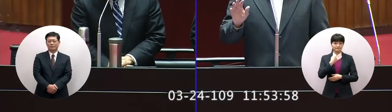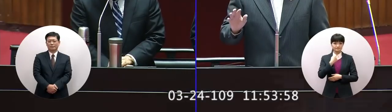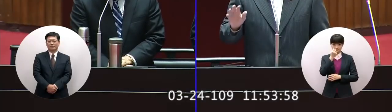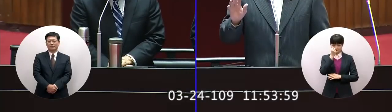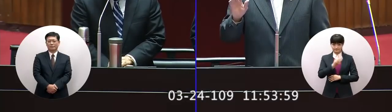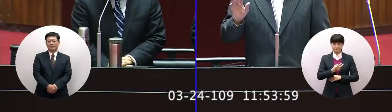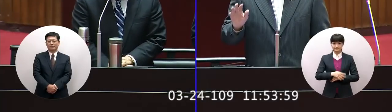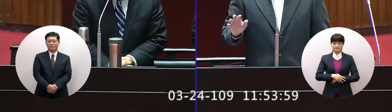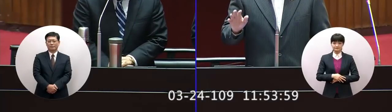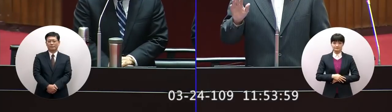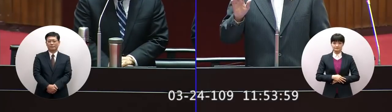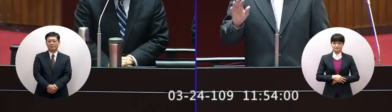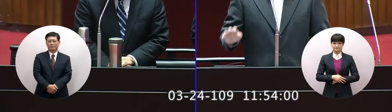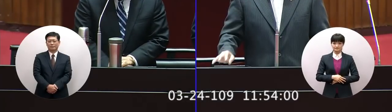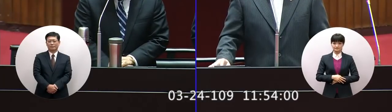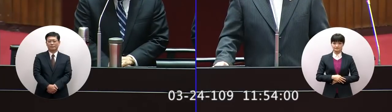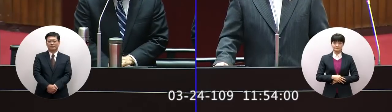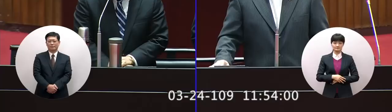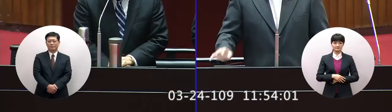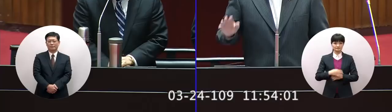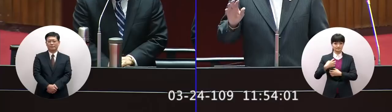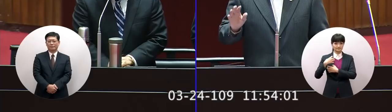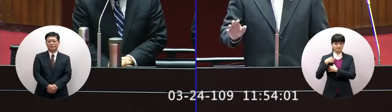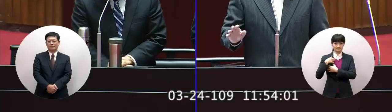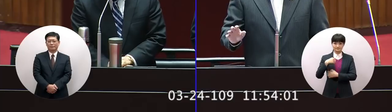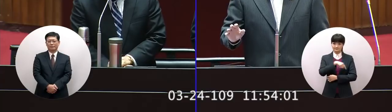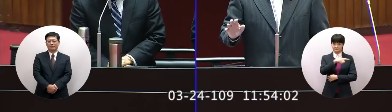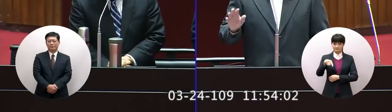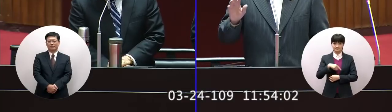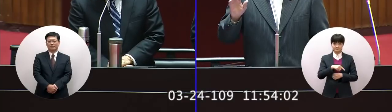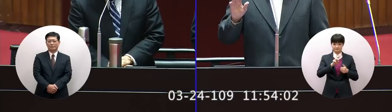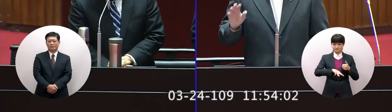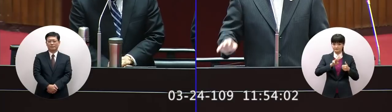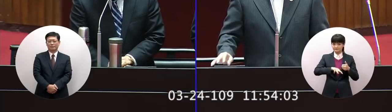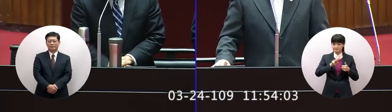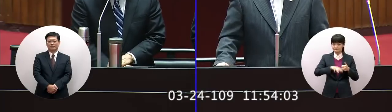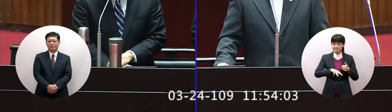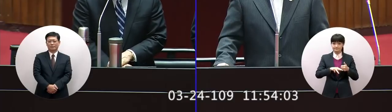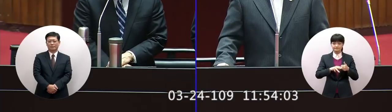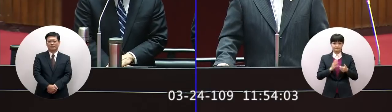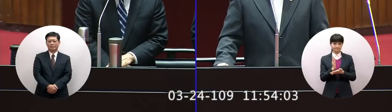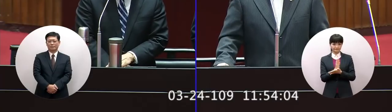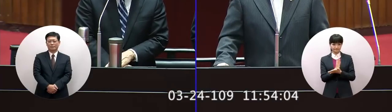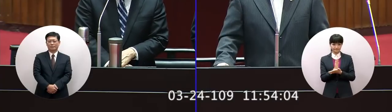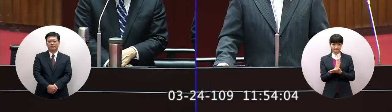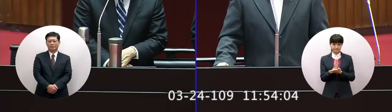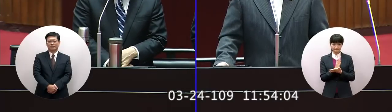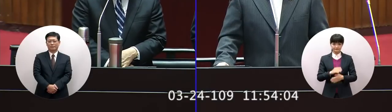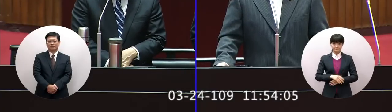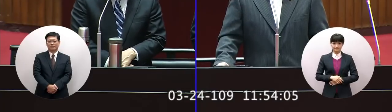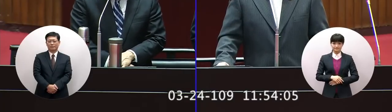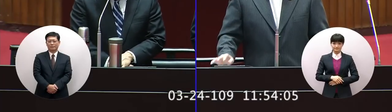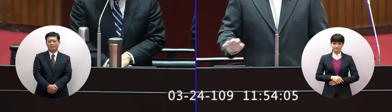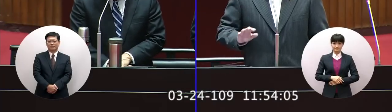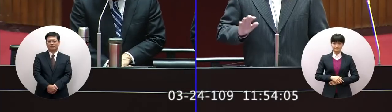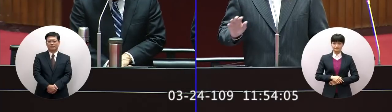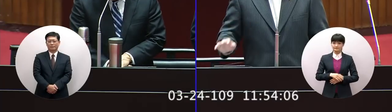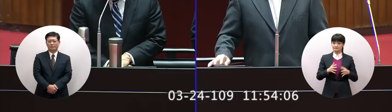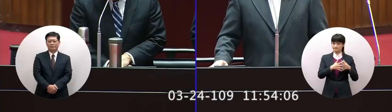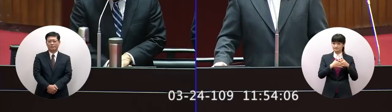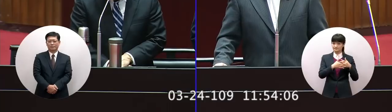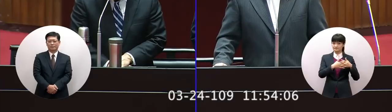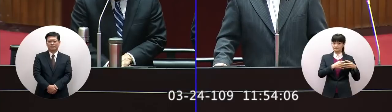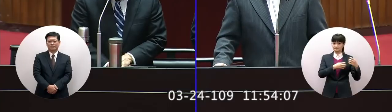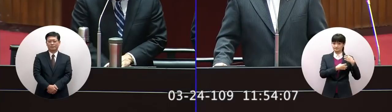后备动员有关能量训练方式的一个评估。虽然美军